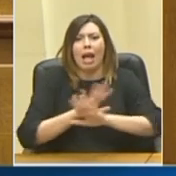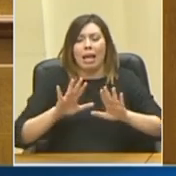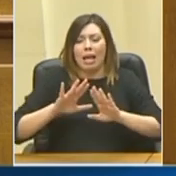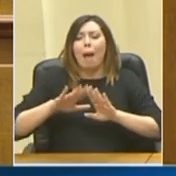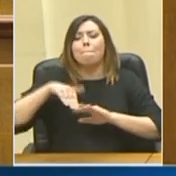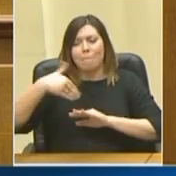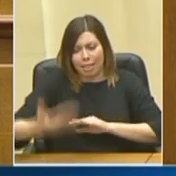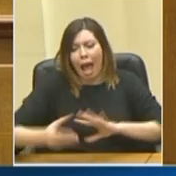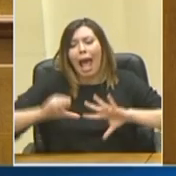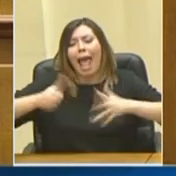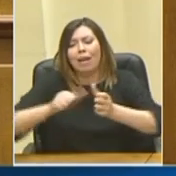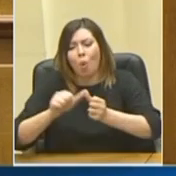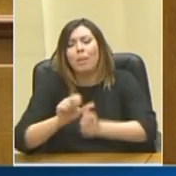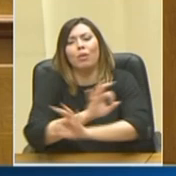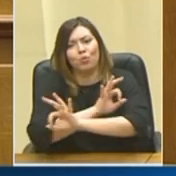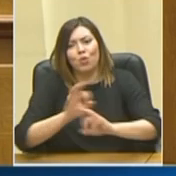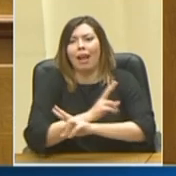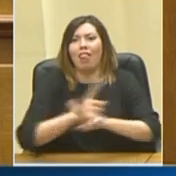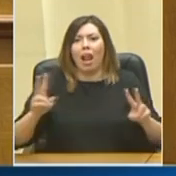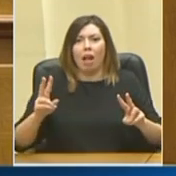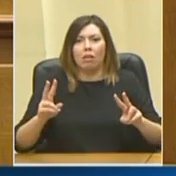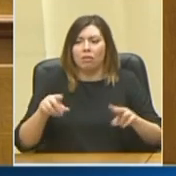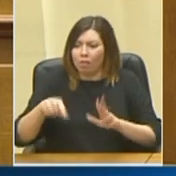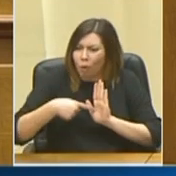6ο μήνα, αυτό είναι πολύ επικίνδυνο.